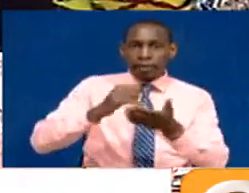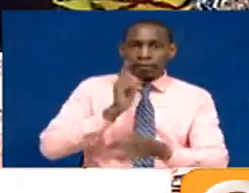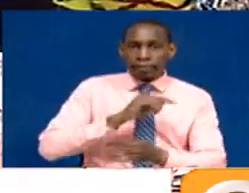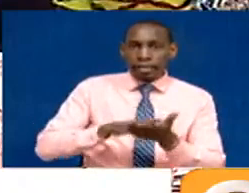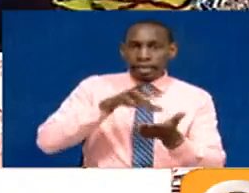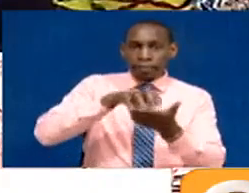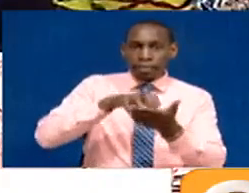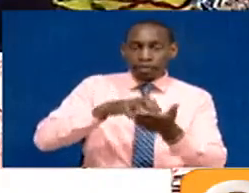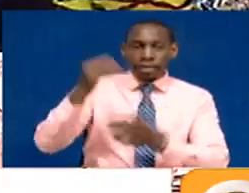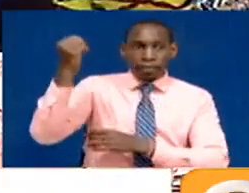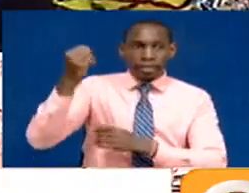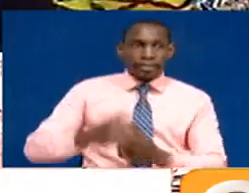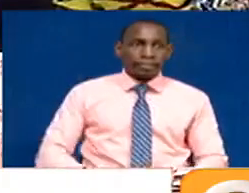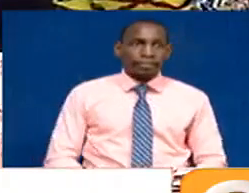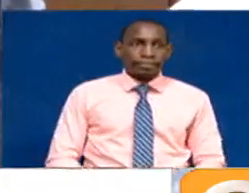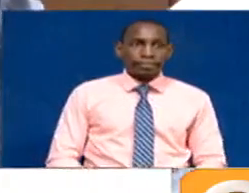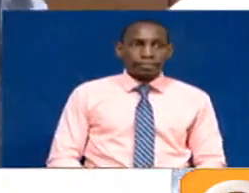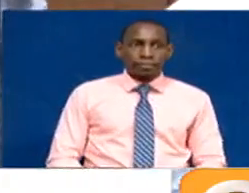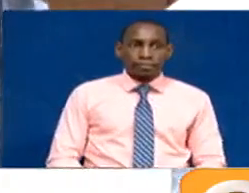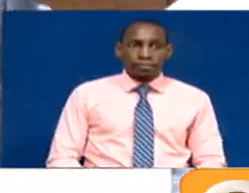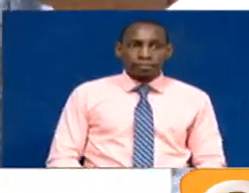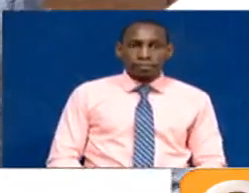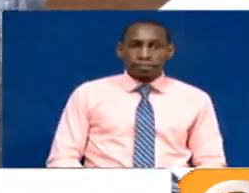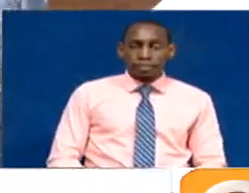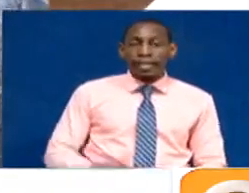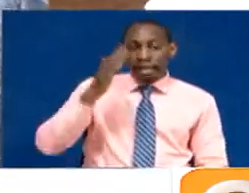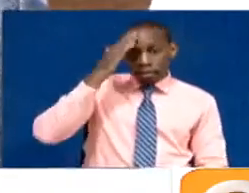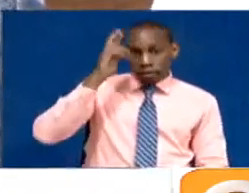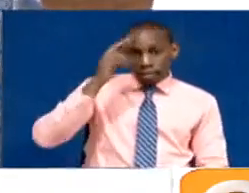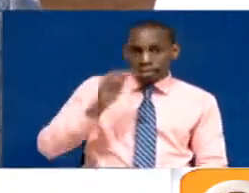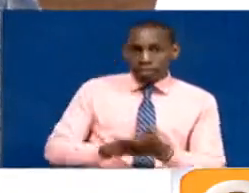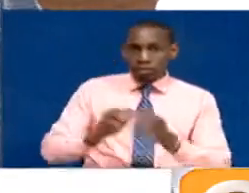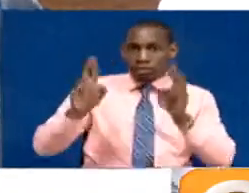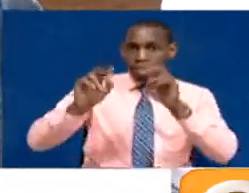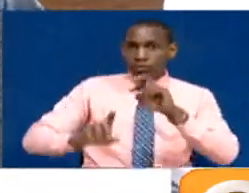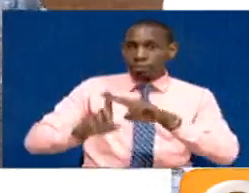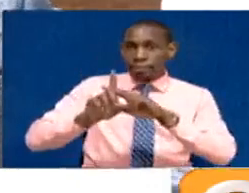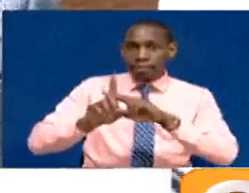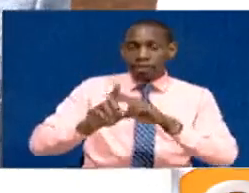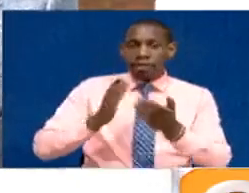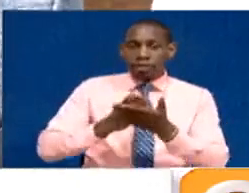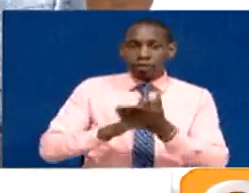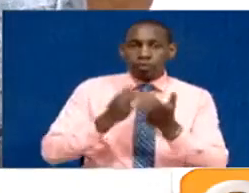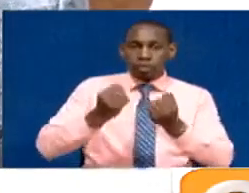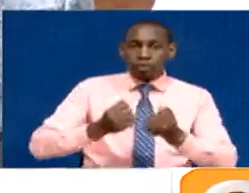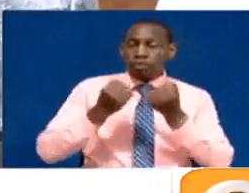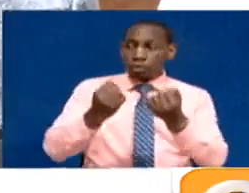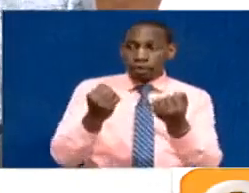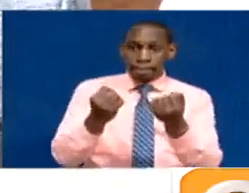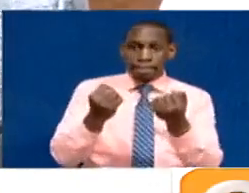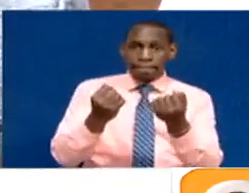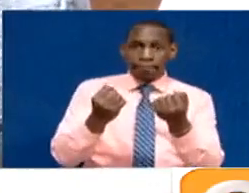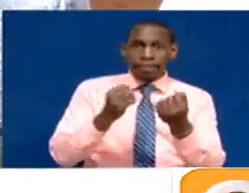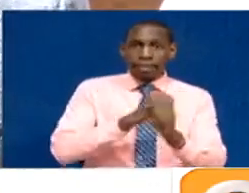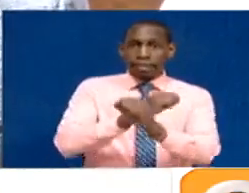na msimamo wake wa kisiasa. I know the reason why they are bringing these issues. I've been steadfast and firm